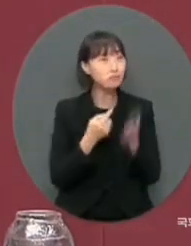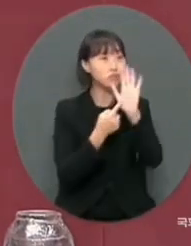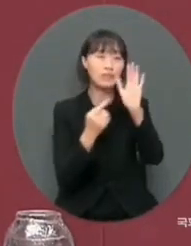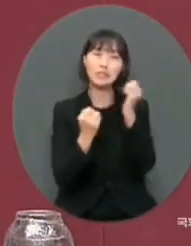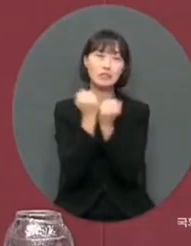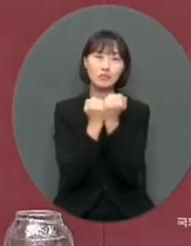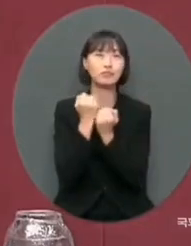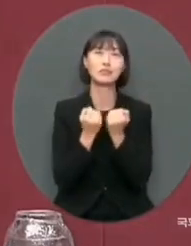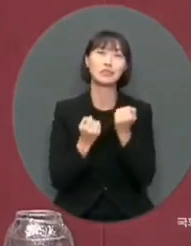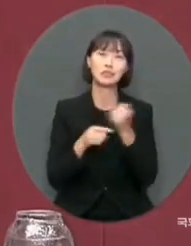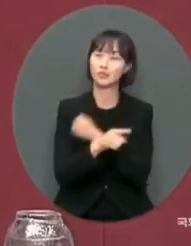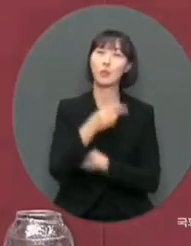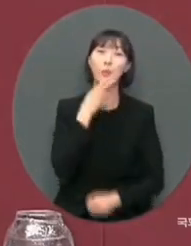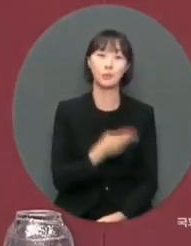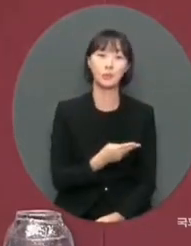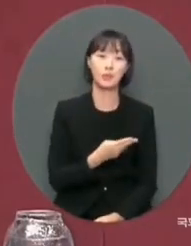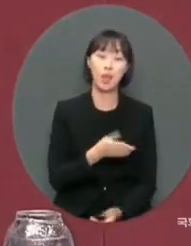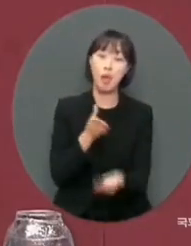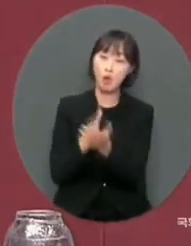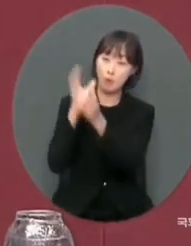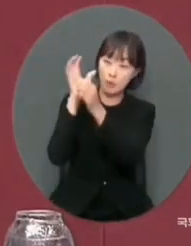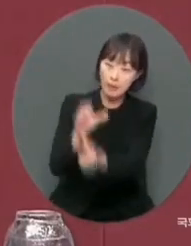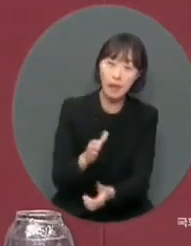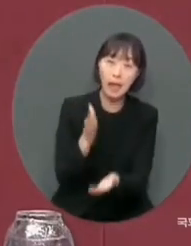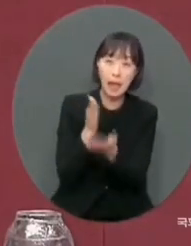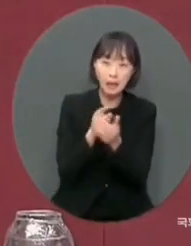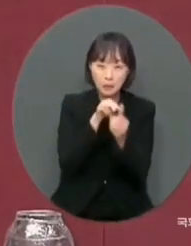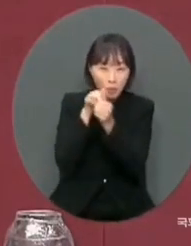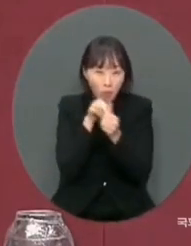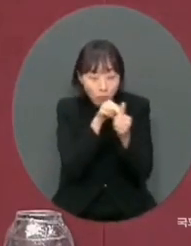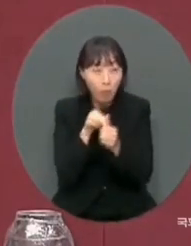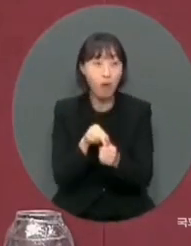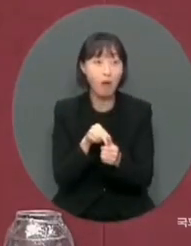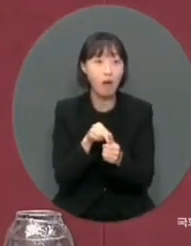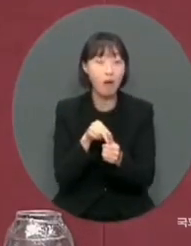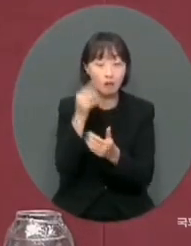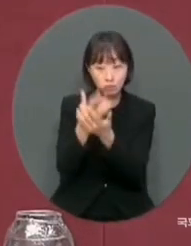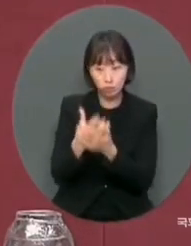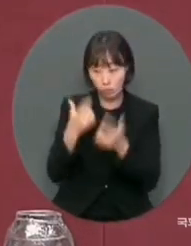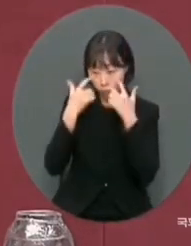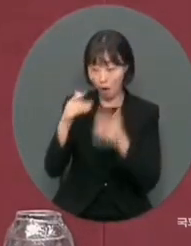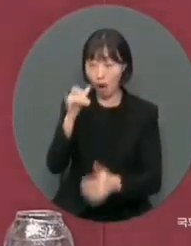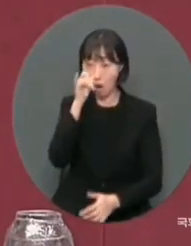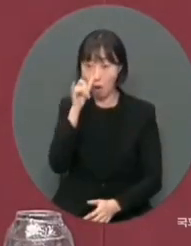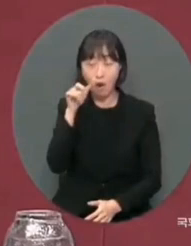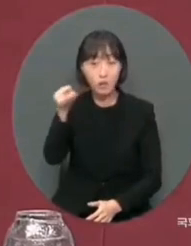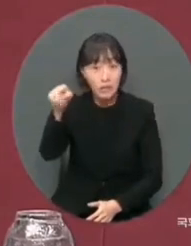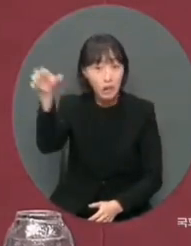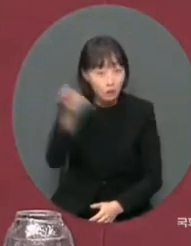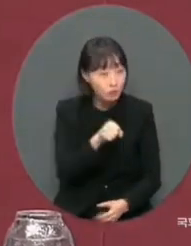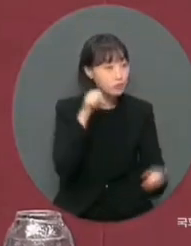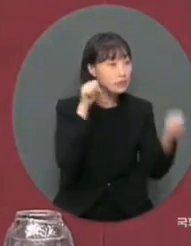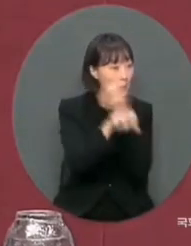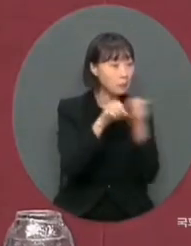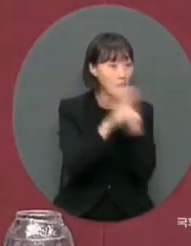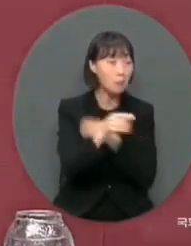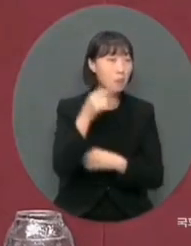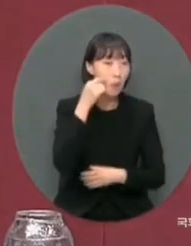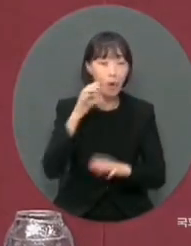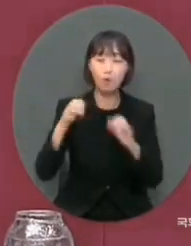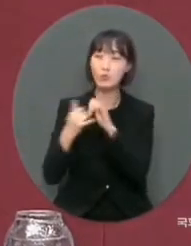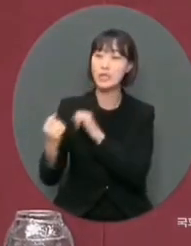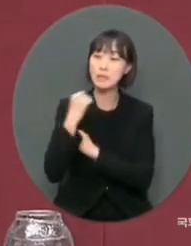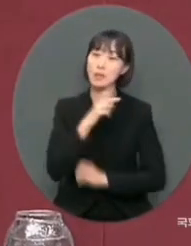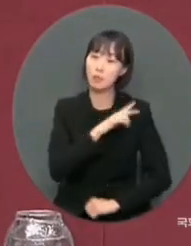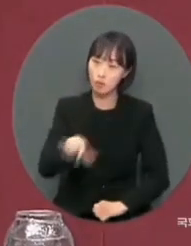봐도 언론에 탄압을 하는 그런 문건들이 자세하게 적혀 있음에도 불구하고 여기에 대해서 답변조차 못하고 있는 지금 국민의힘